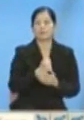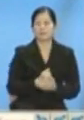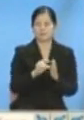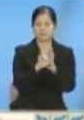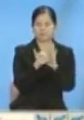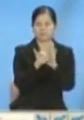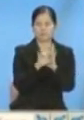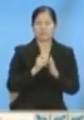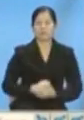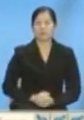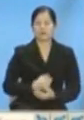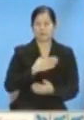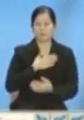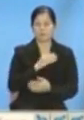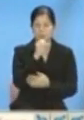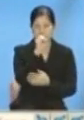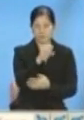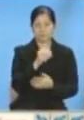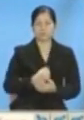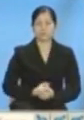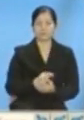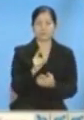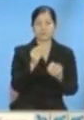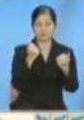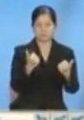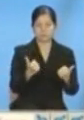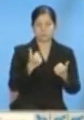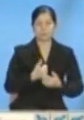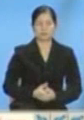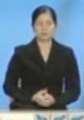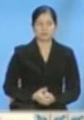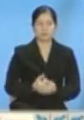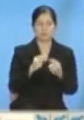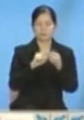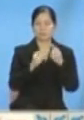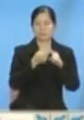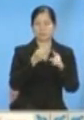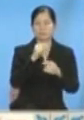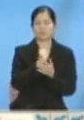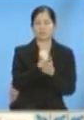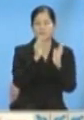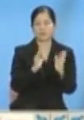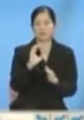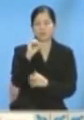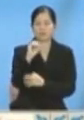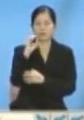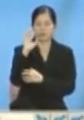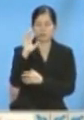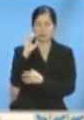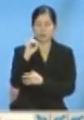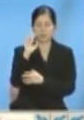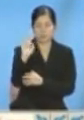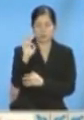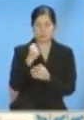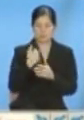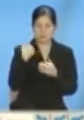ธานครับที่ผมกราบเรียนว่าวันนี้เพื่อนสมาชิกทั้ง57ท่านต้องมีสิทธิ์